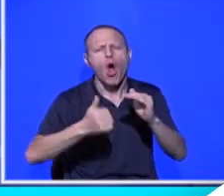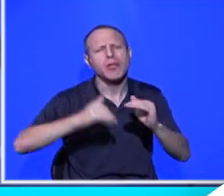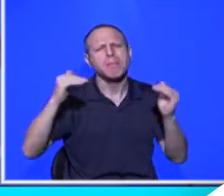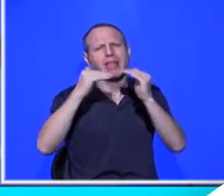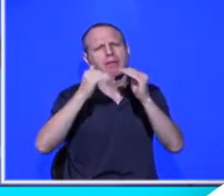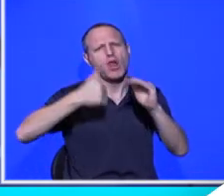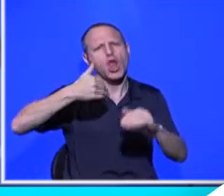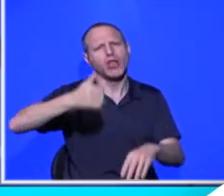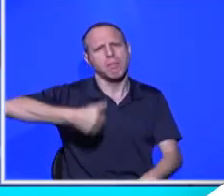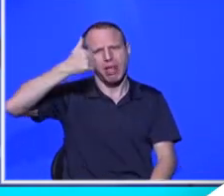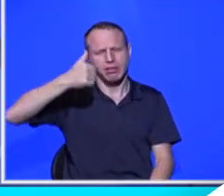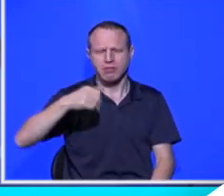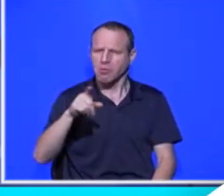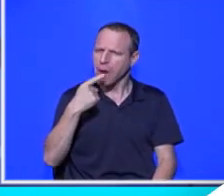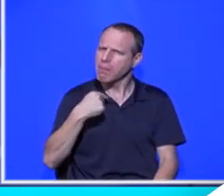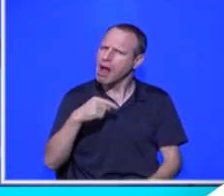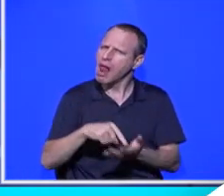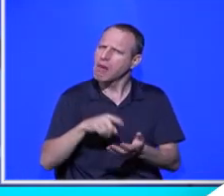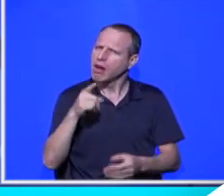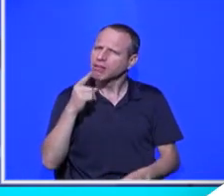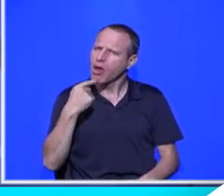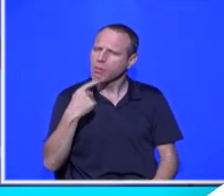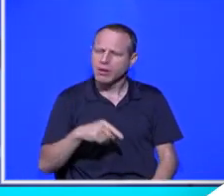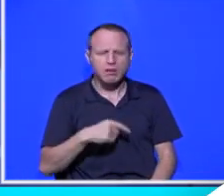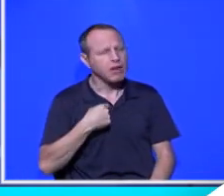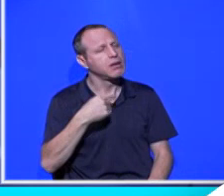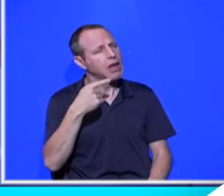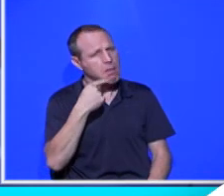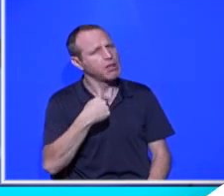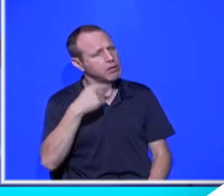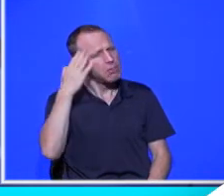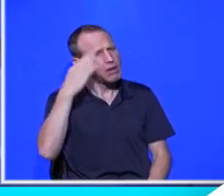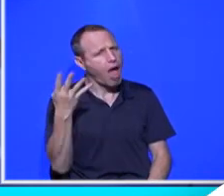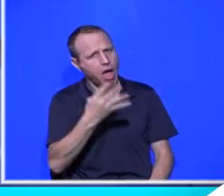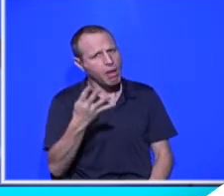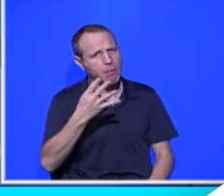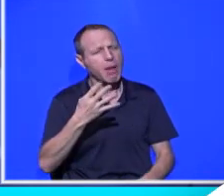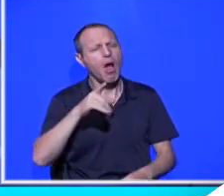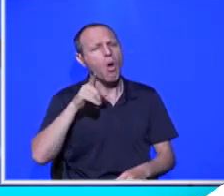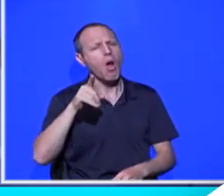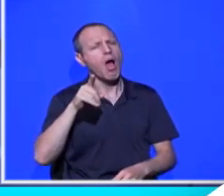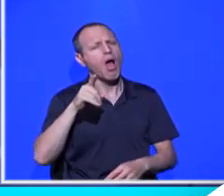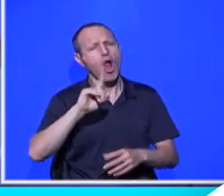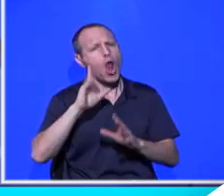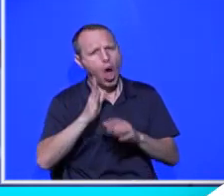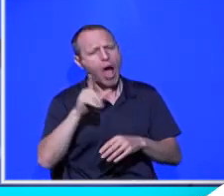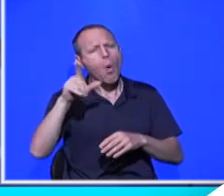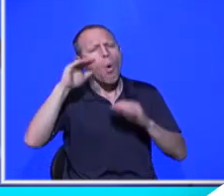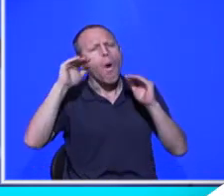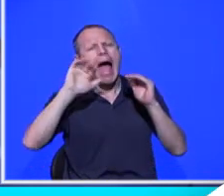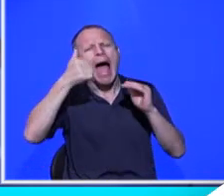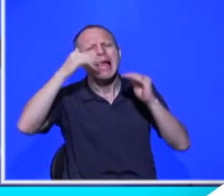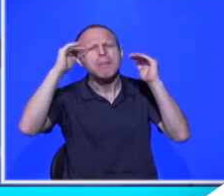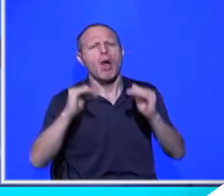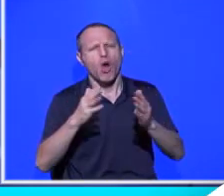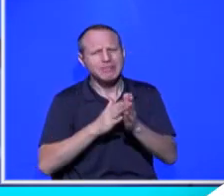אתה אומר את זה? אמרתי לו, כי אני מכיר, אני חושב את ארבעתם לא רע, והוא הכי פחות קריזמטי, הכי פחות לוחמני, הכי